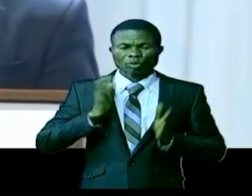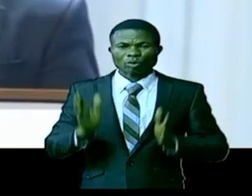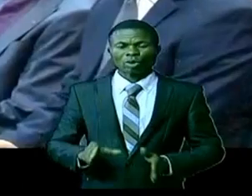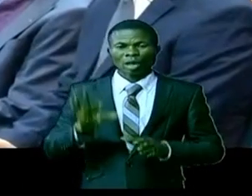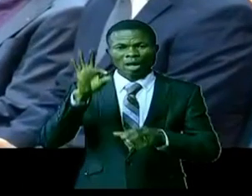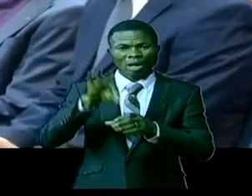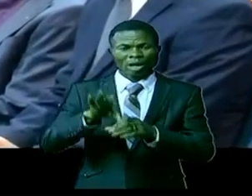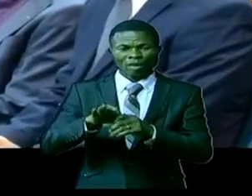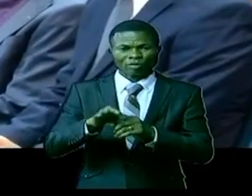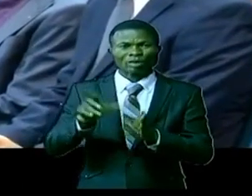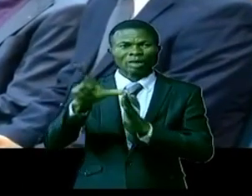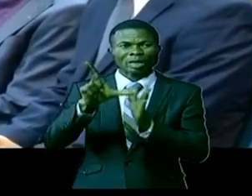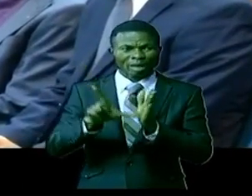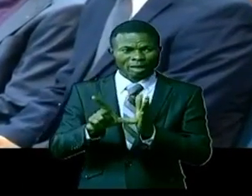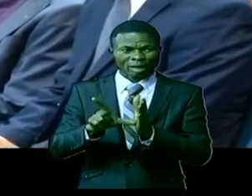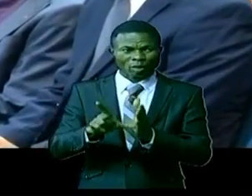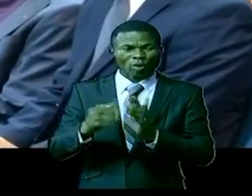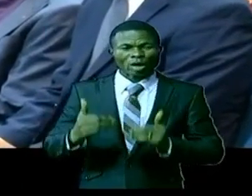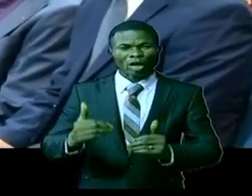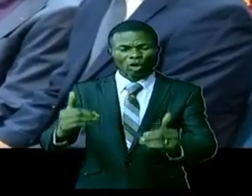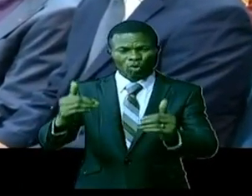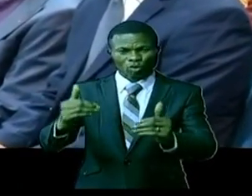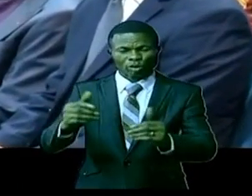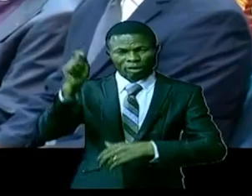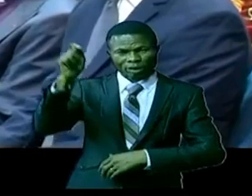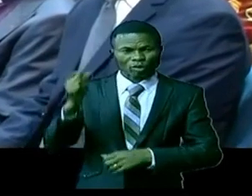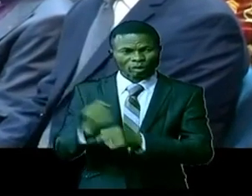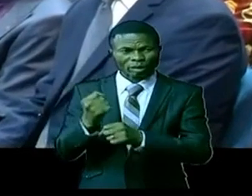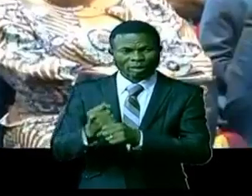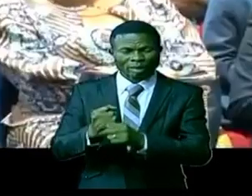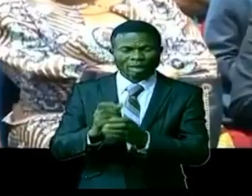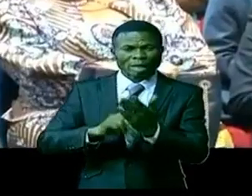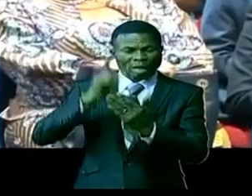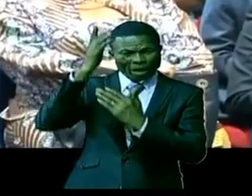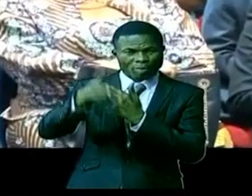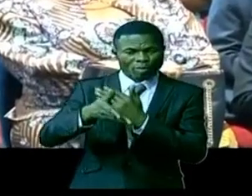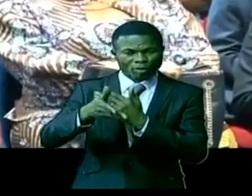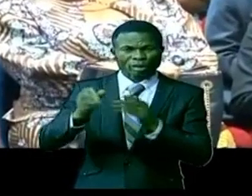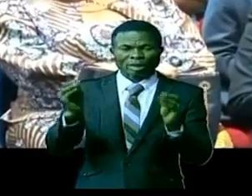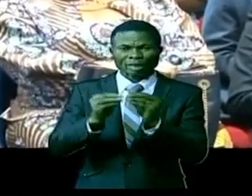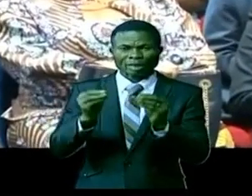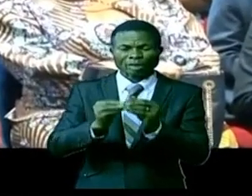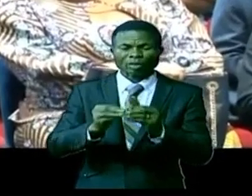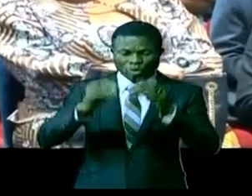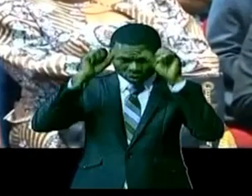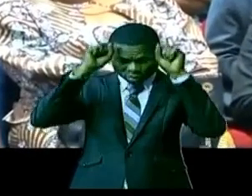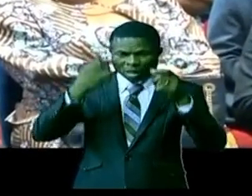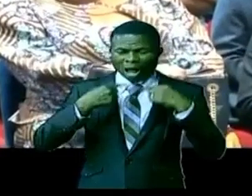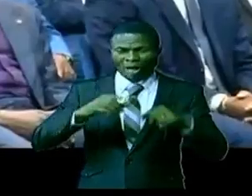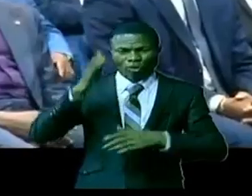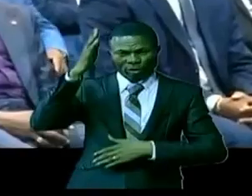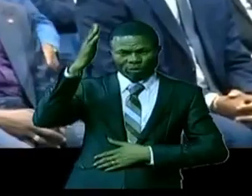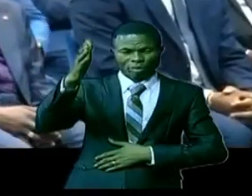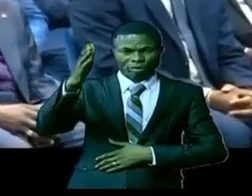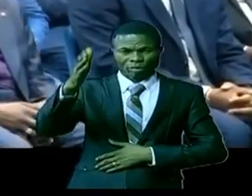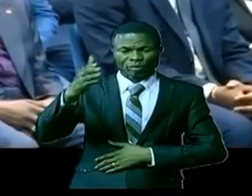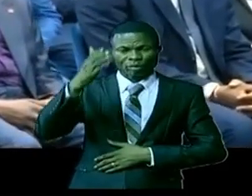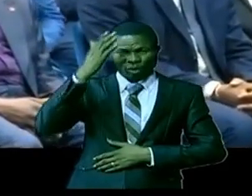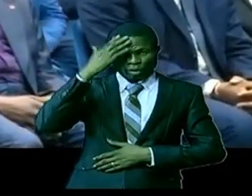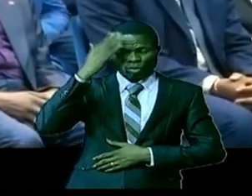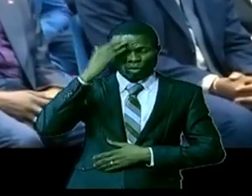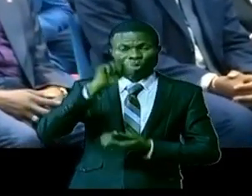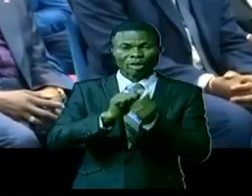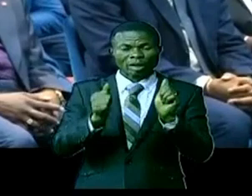sur l'état des sièges en attendant la prochaine table ronde annoncée par le président de la République. Conscients de